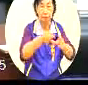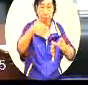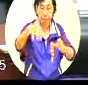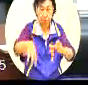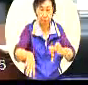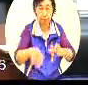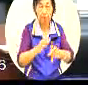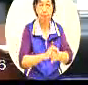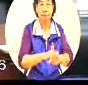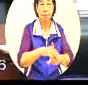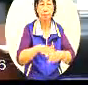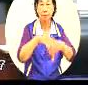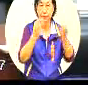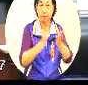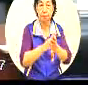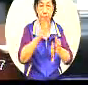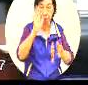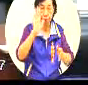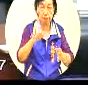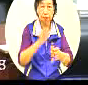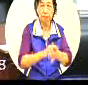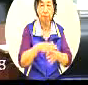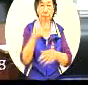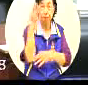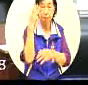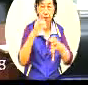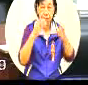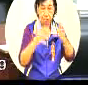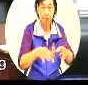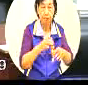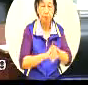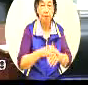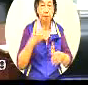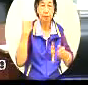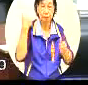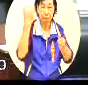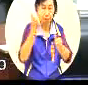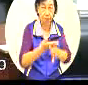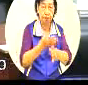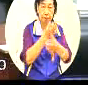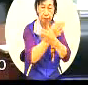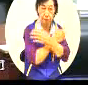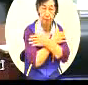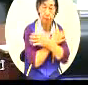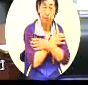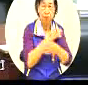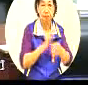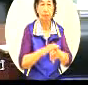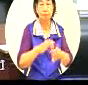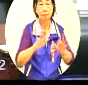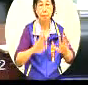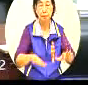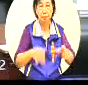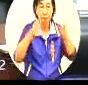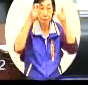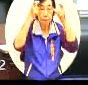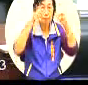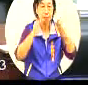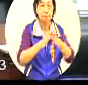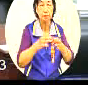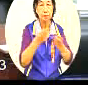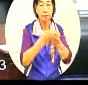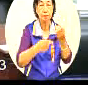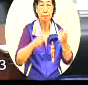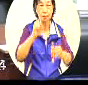但是我们现在可能是碍于预算的问题，所以目前高雄市的公立托婴大概只有15处，那台北